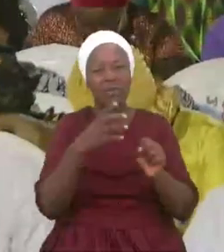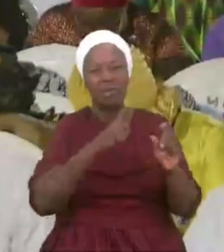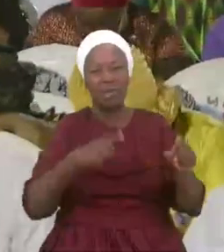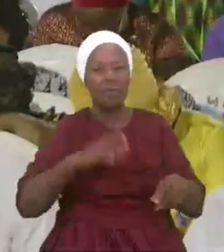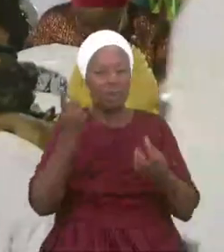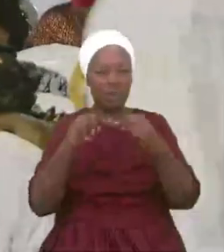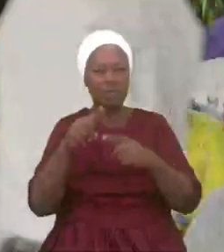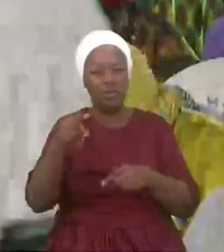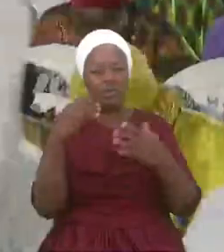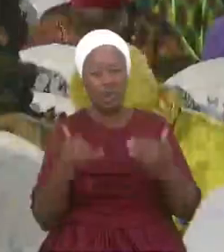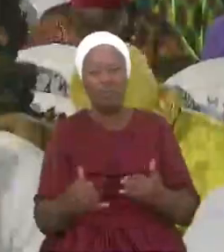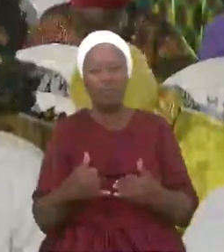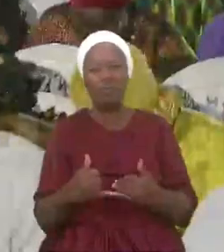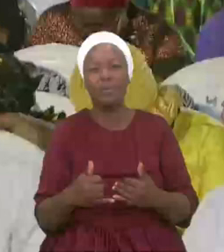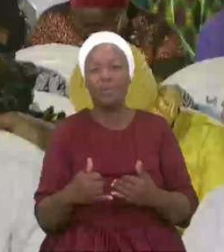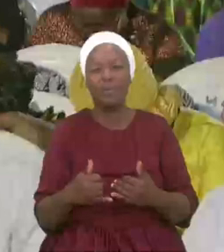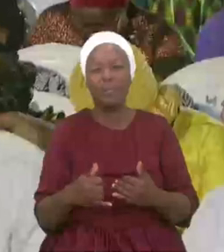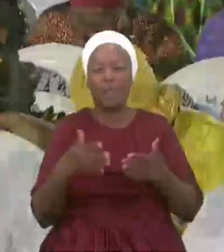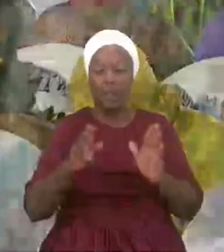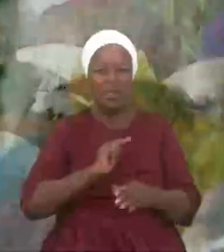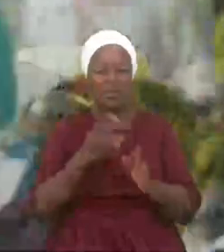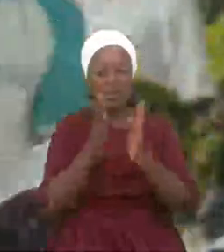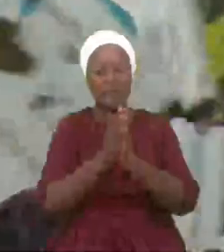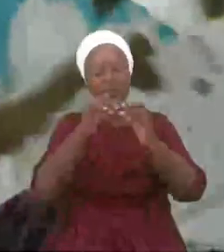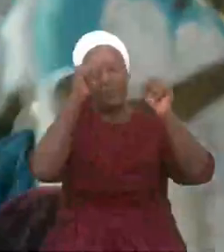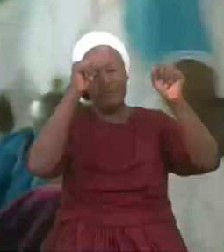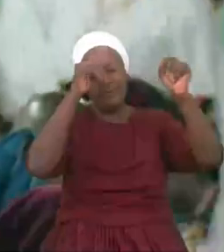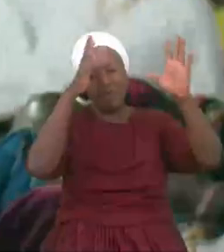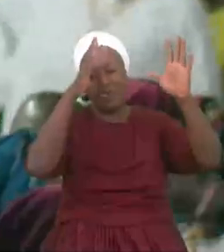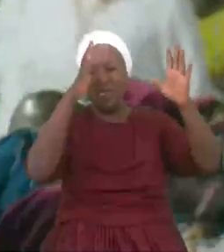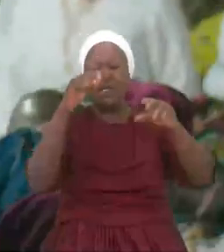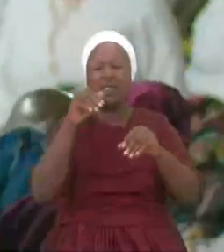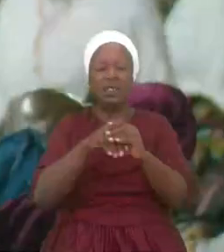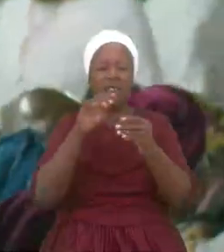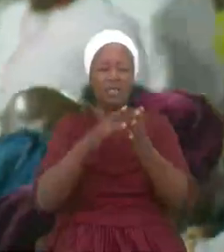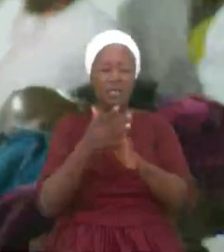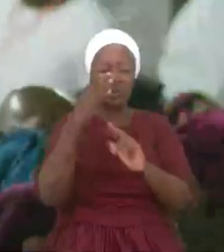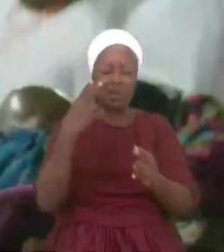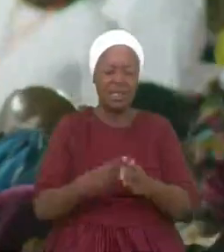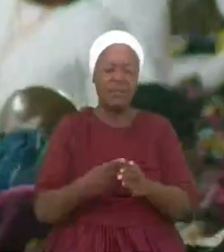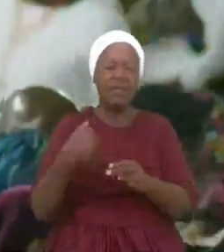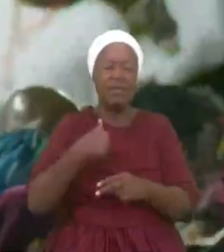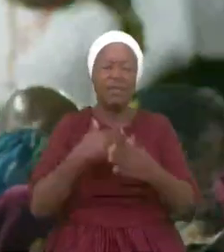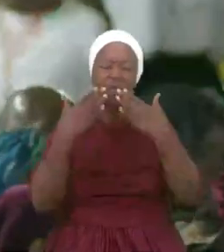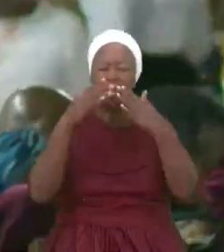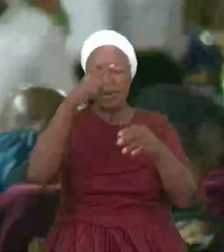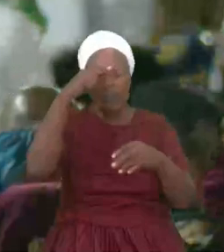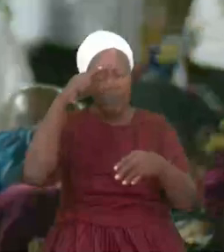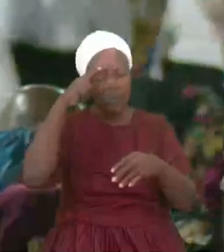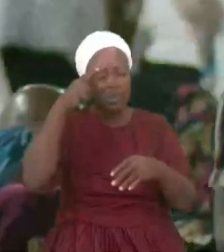voie du salut est ouverte et tu entres le salut du Seigneur viendra à toi maintenant prions ensemble